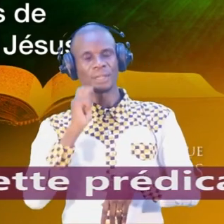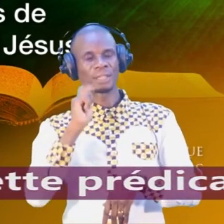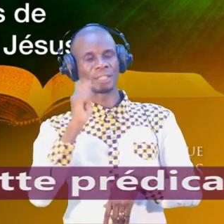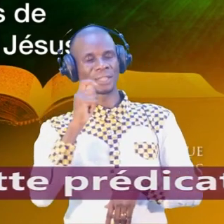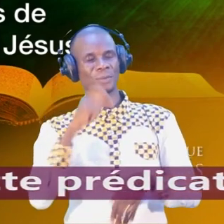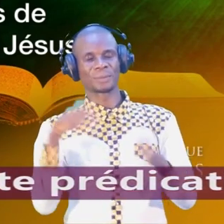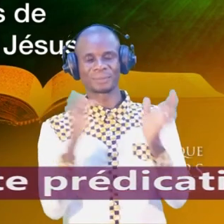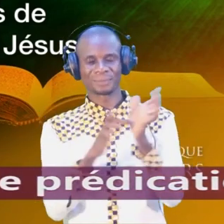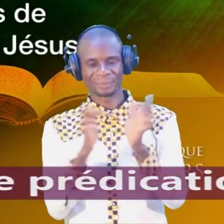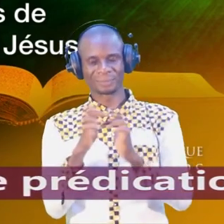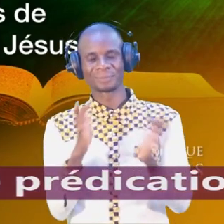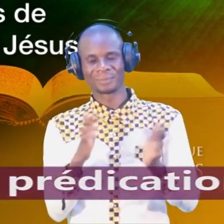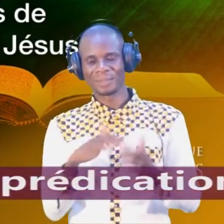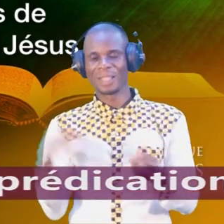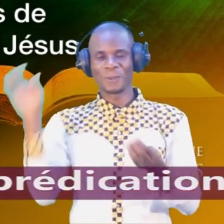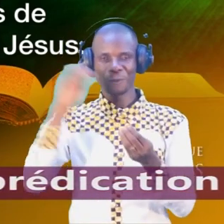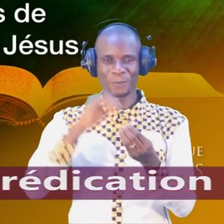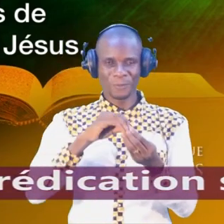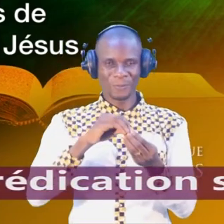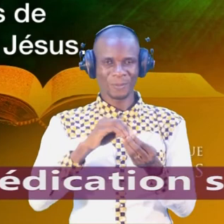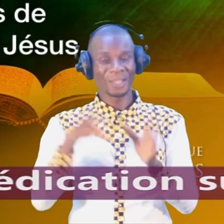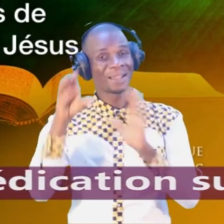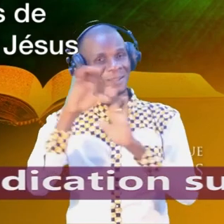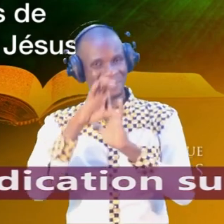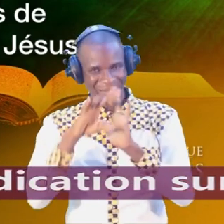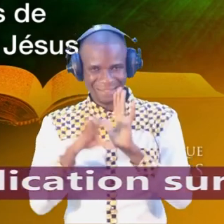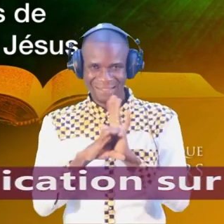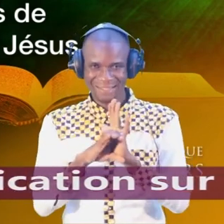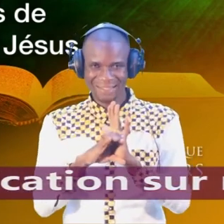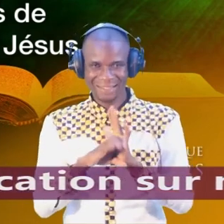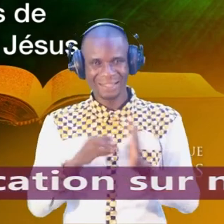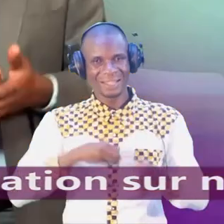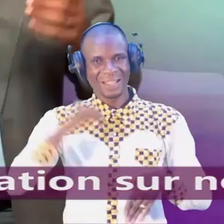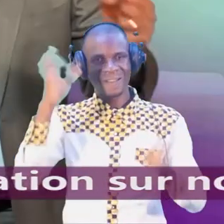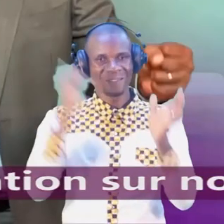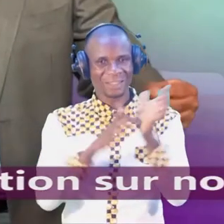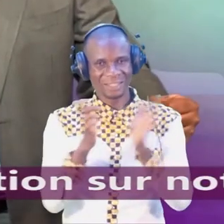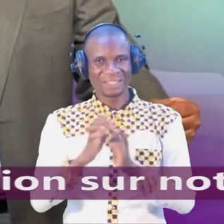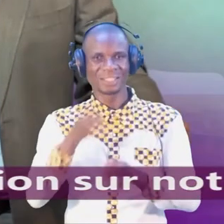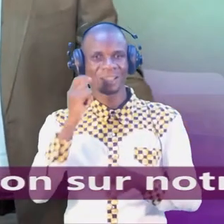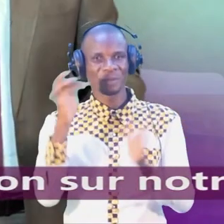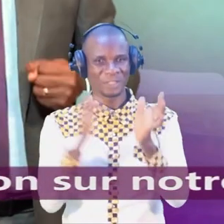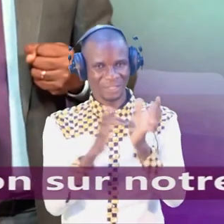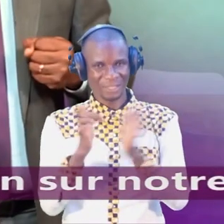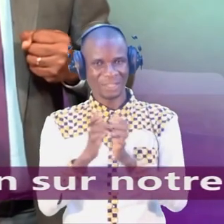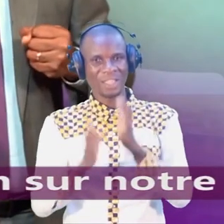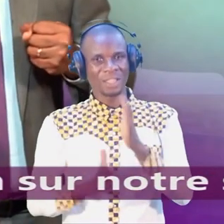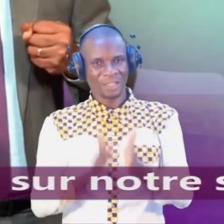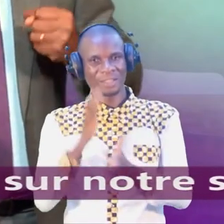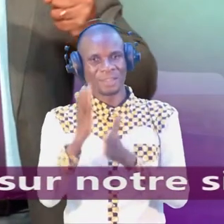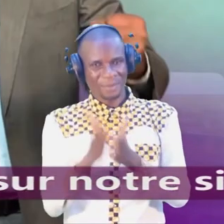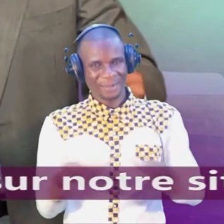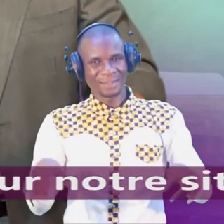waliosalia wazishikao amri za Mungu na kuwa na ushuhuda wa Yesu. Mara tena